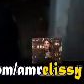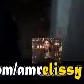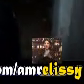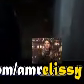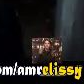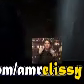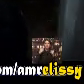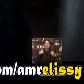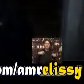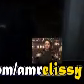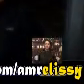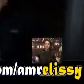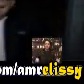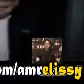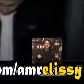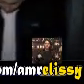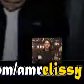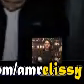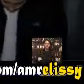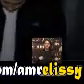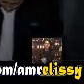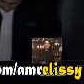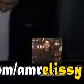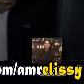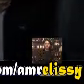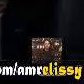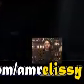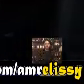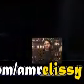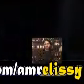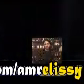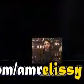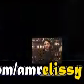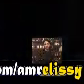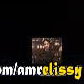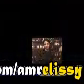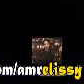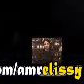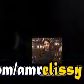ده وده صاحبني وكده.